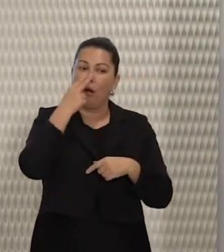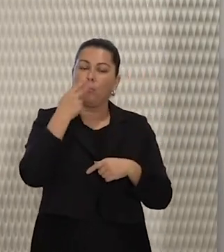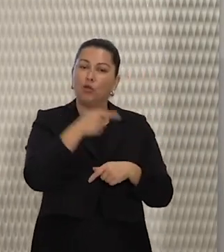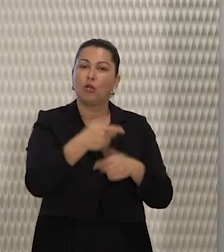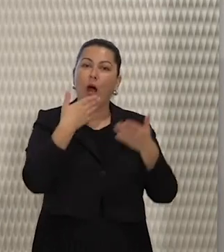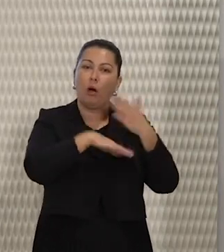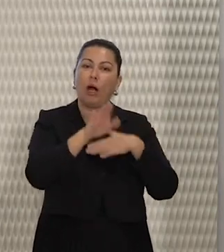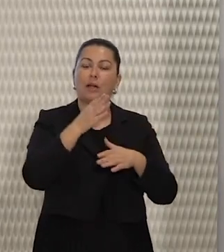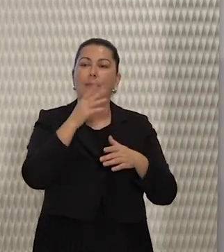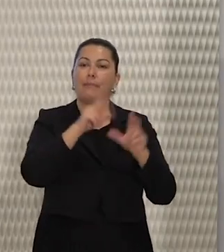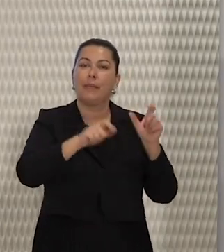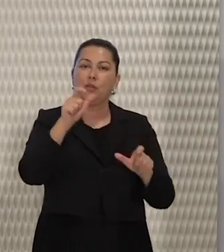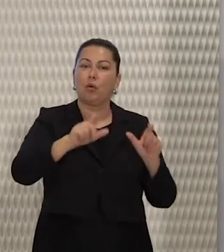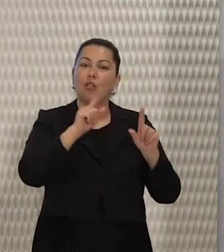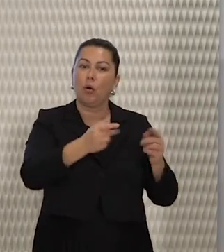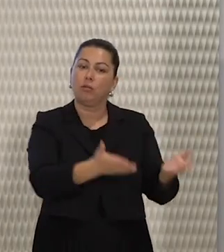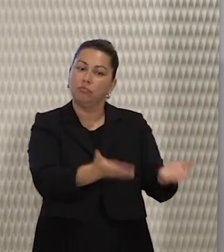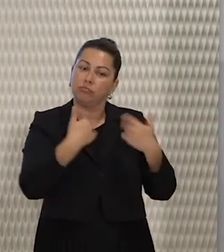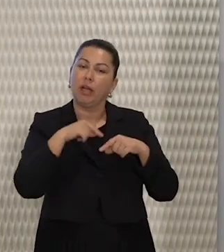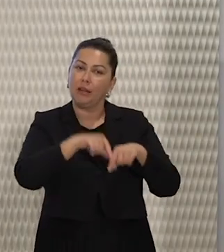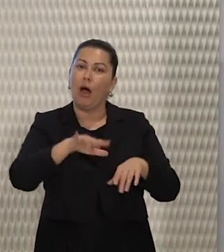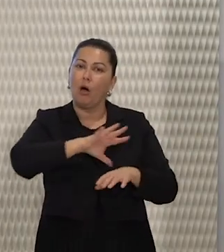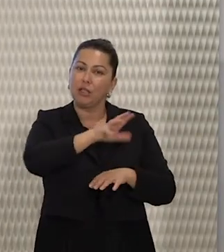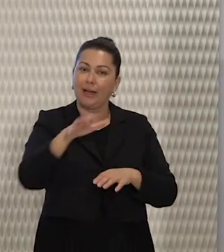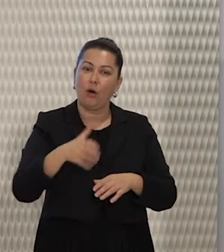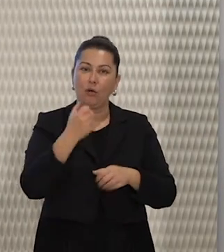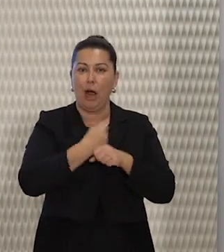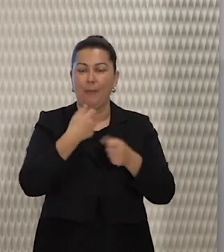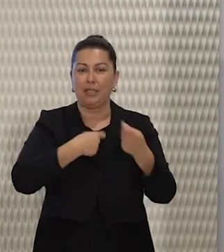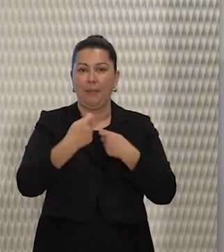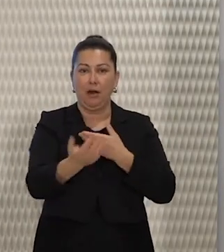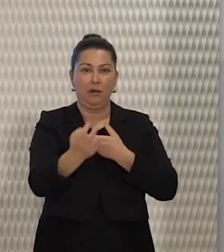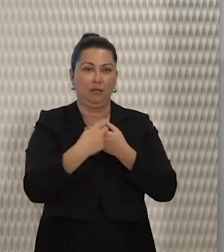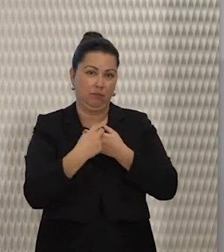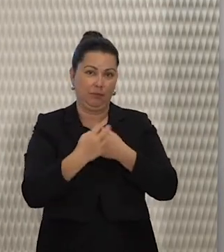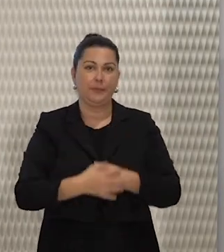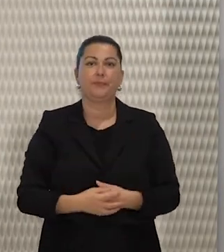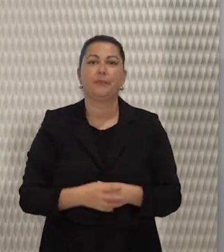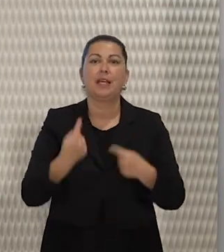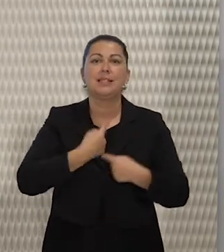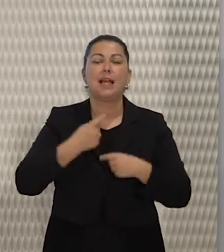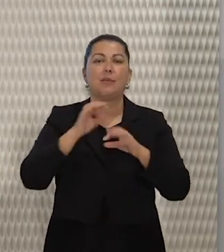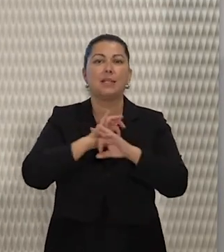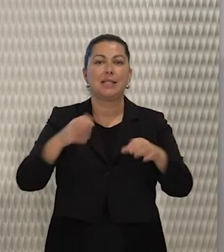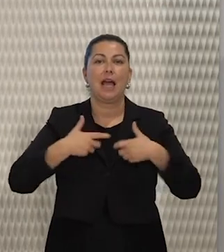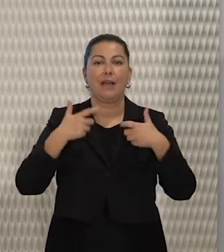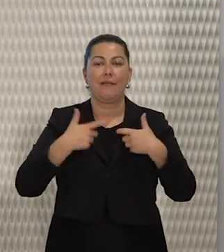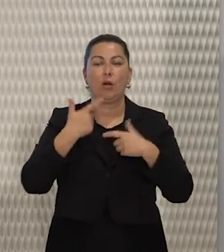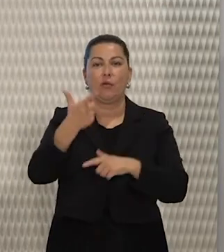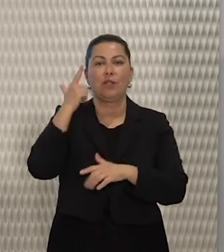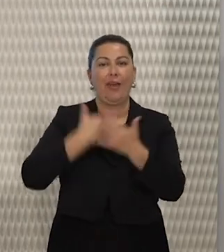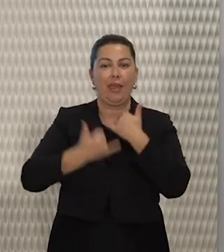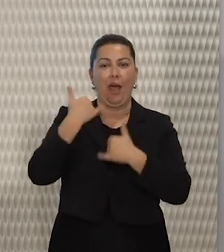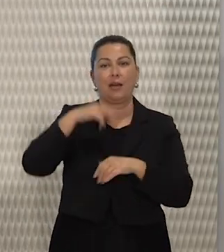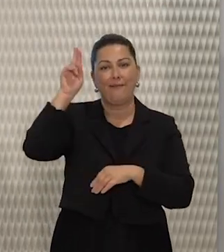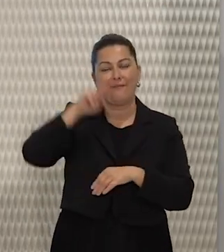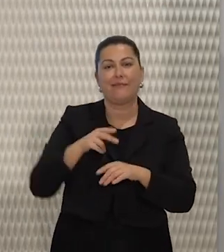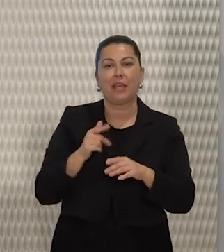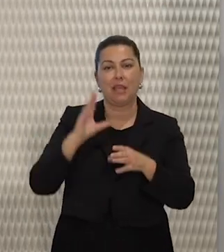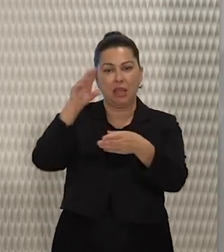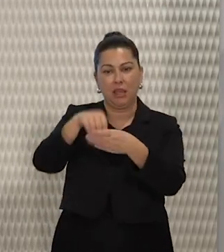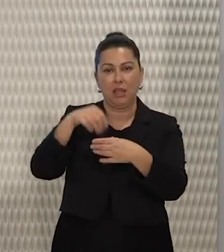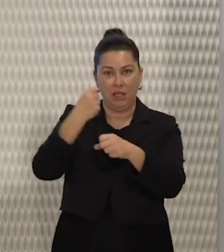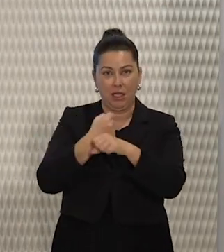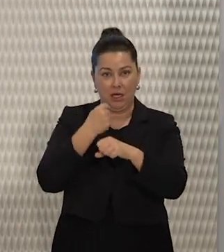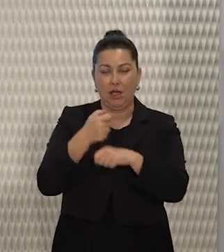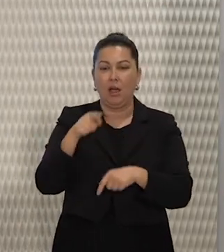zu ermöglichen. Ich habe mich eigentlich sehr gefreut, dass ich, als ich vor 2 Jahren nach Wien gekommen bin,